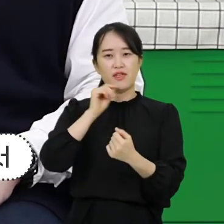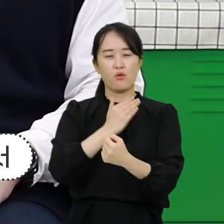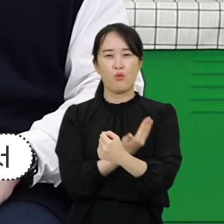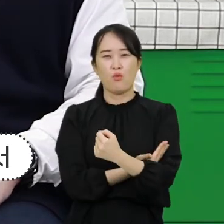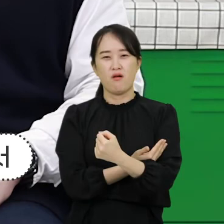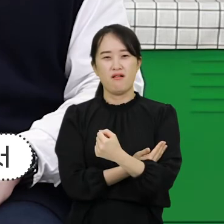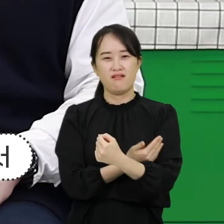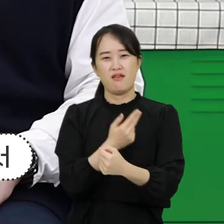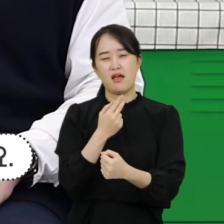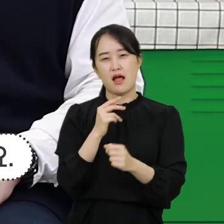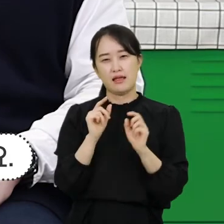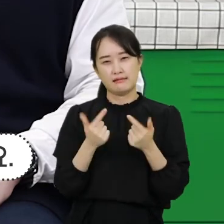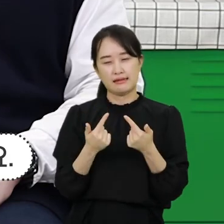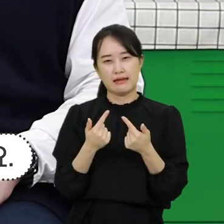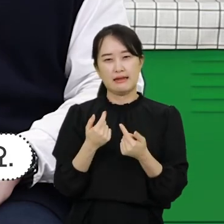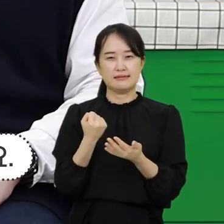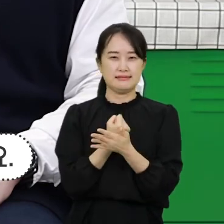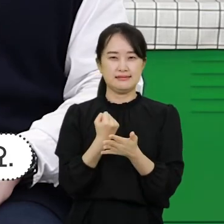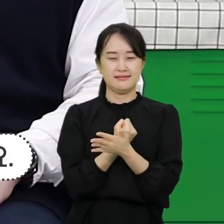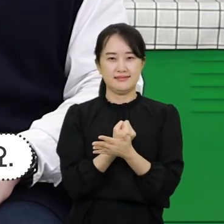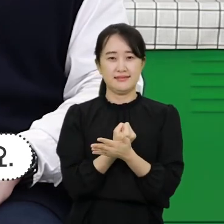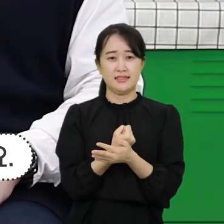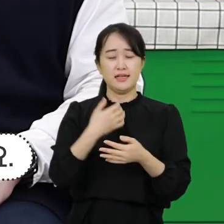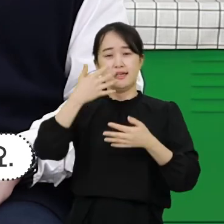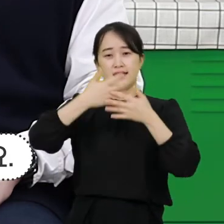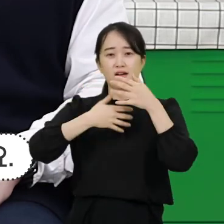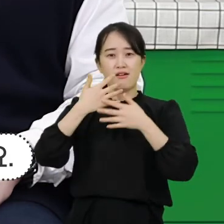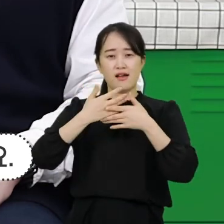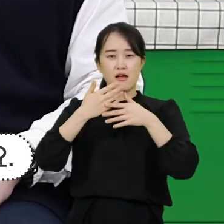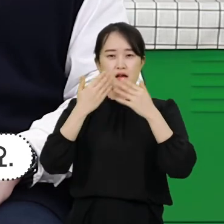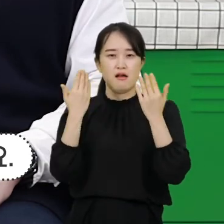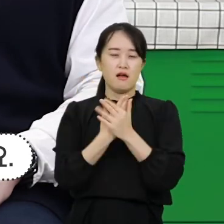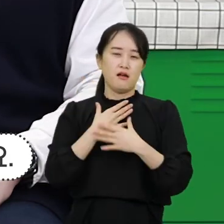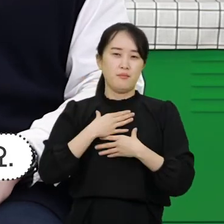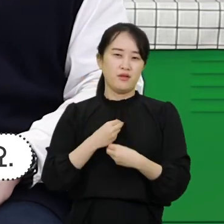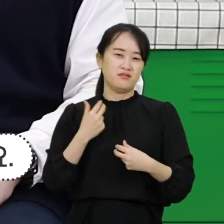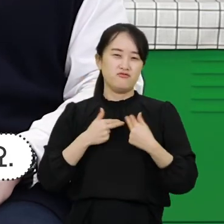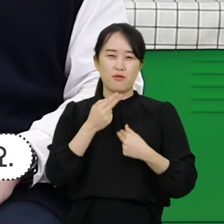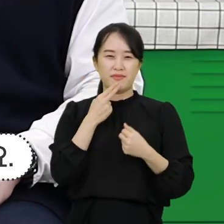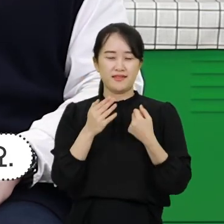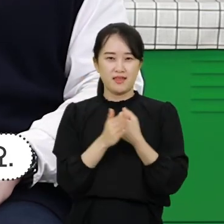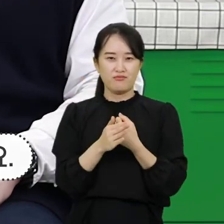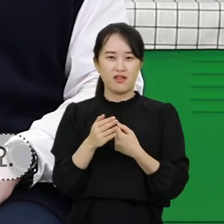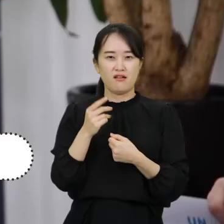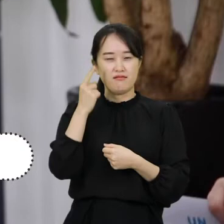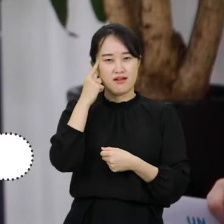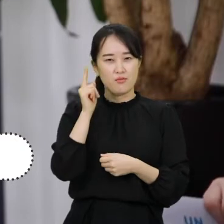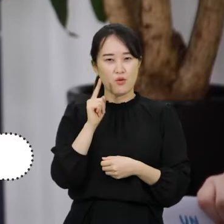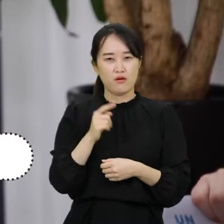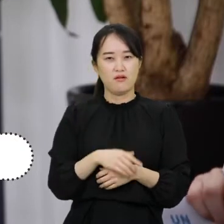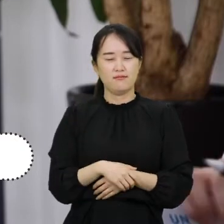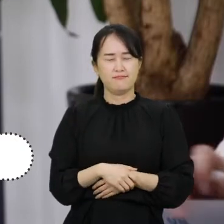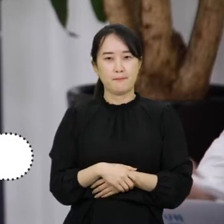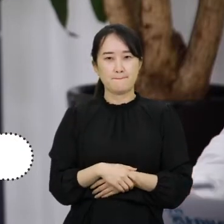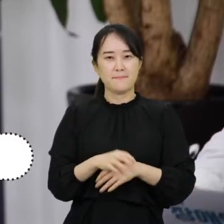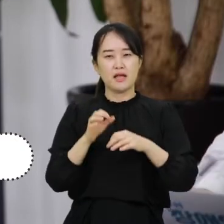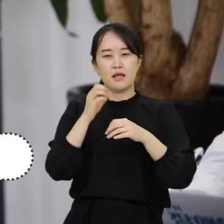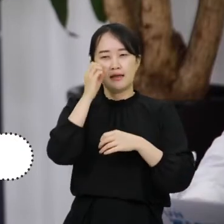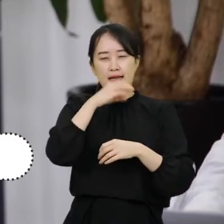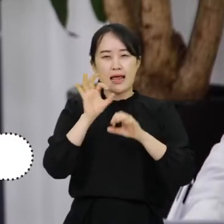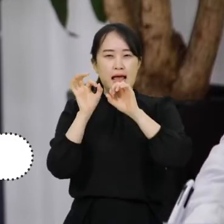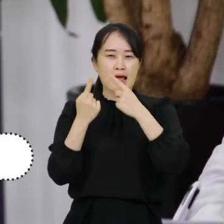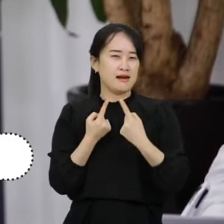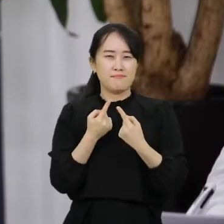주어지지 않는다라는 측면에 있어서 너무 아쉽고 영화를 온전히 즐길 수 없기 때문에 이런 생각을 해봐요. 할인을 차라리